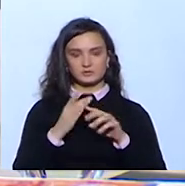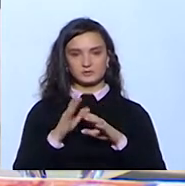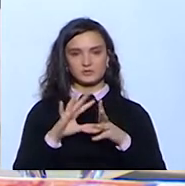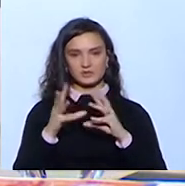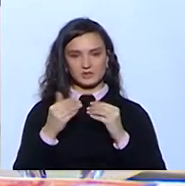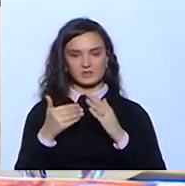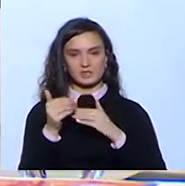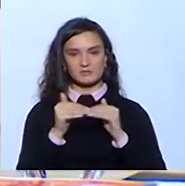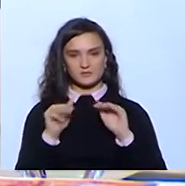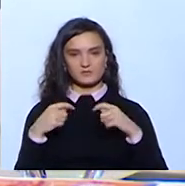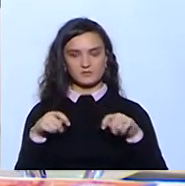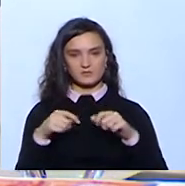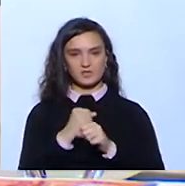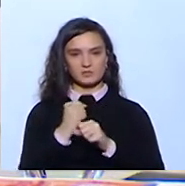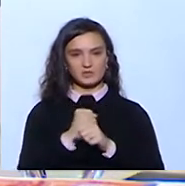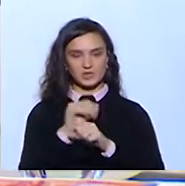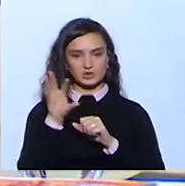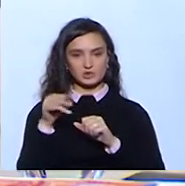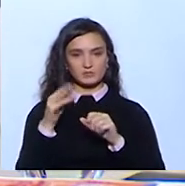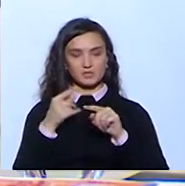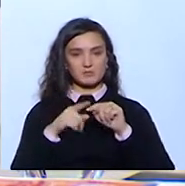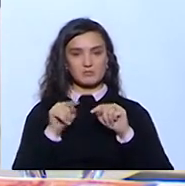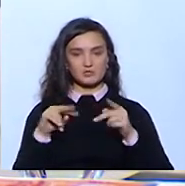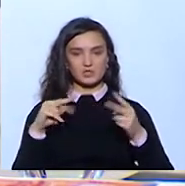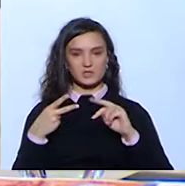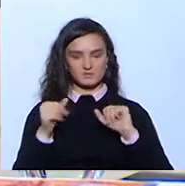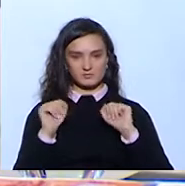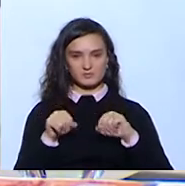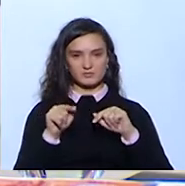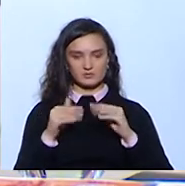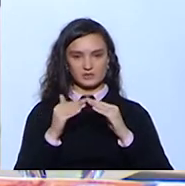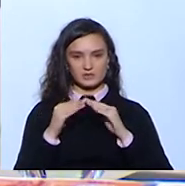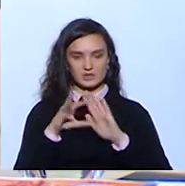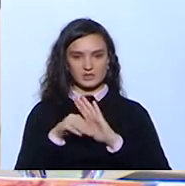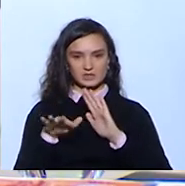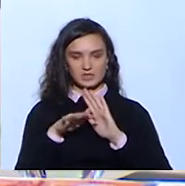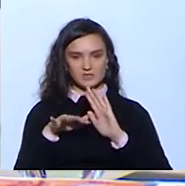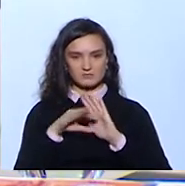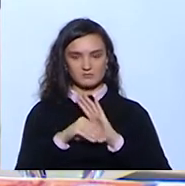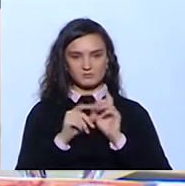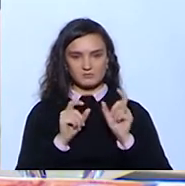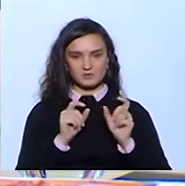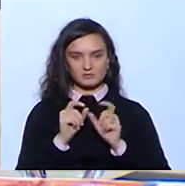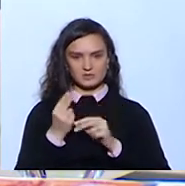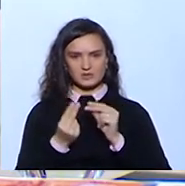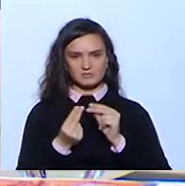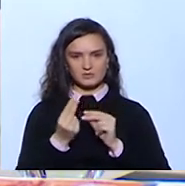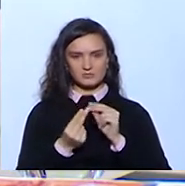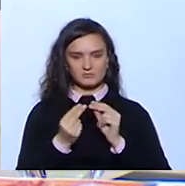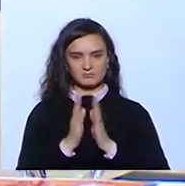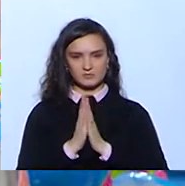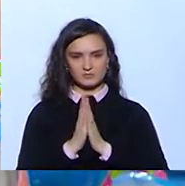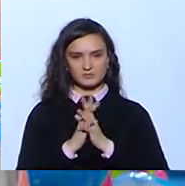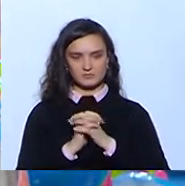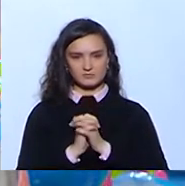ყველასთვის ხელმისაწვდომი, იყიდება აფთიაქებში, თუმცა ამის ჩანაცვლება შეიძლება სახლის გარემოში არსებული პატარ-პატარა სათამაშოებით. მათხოვე